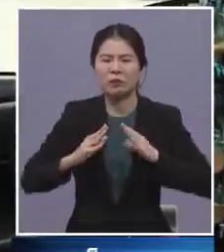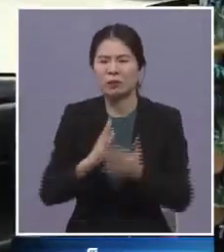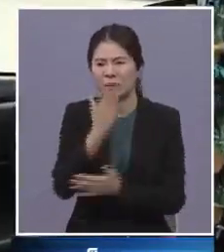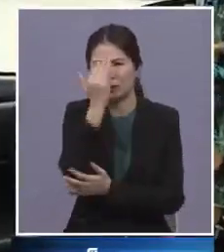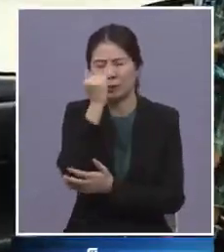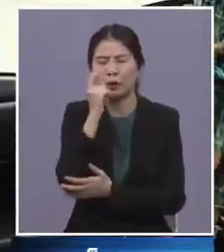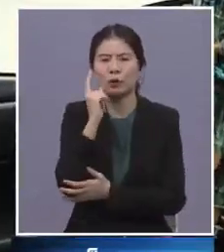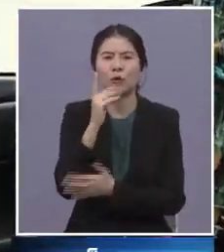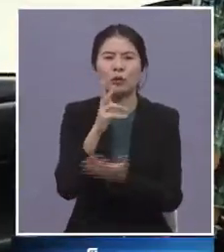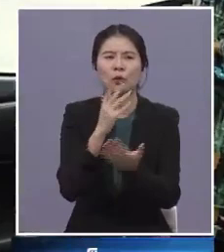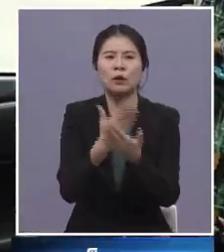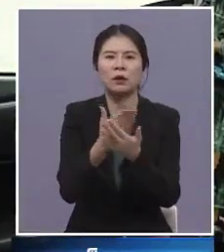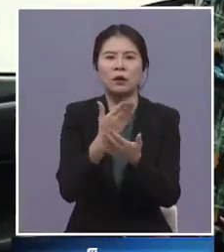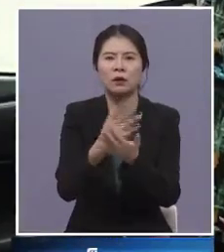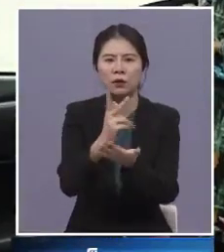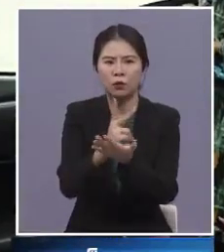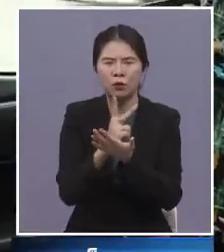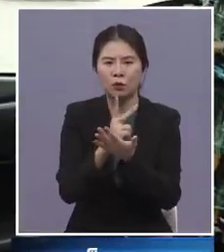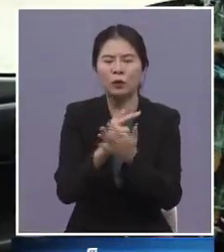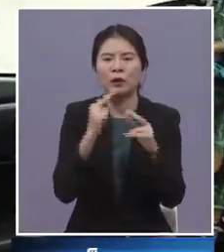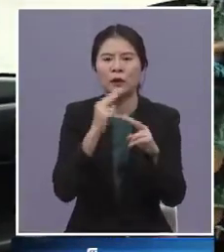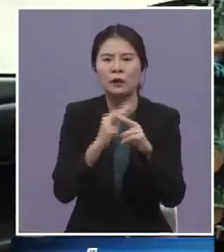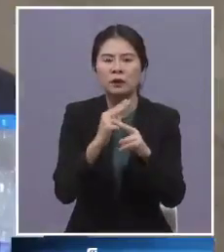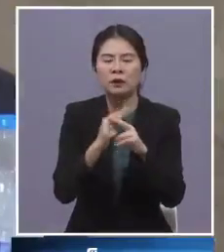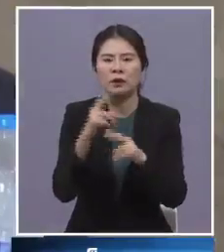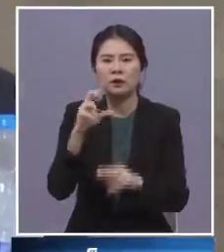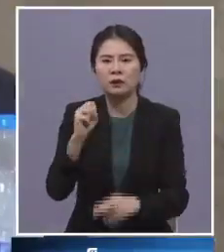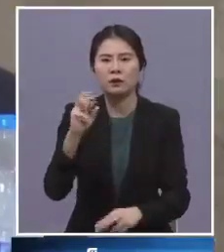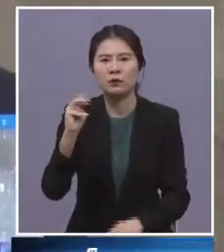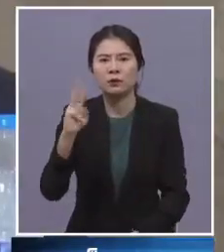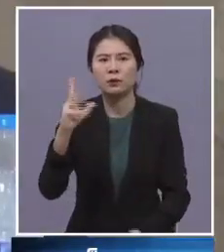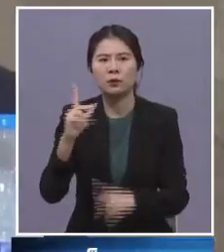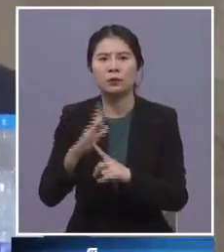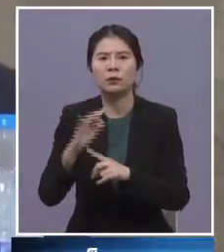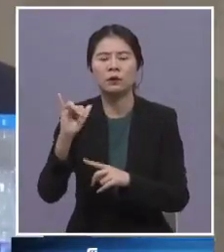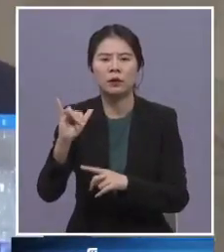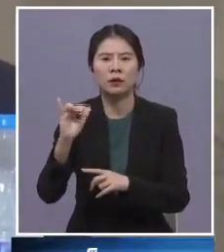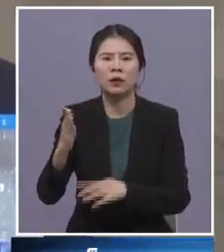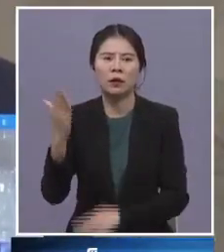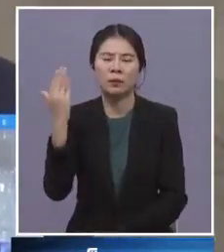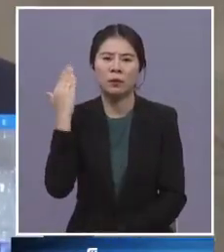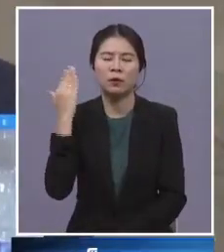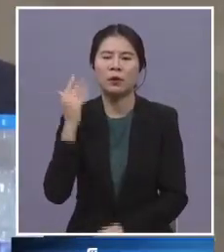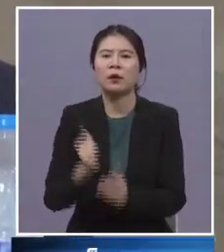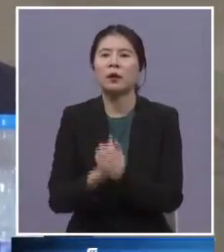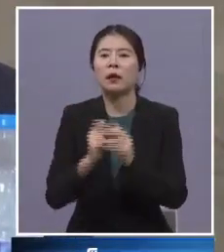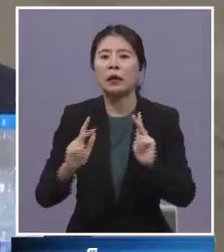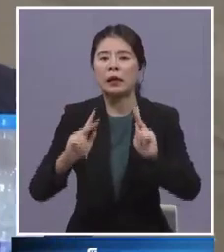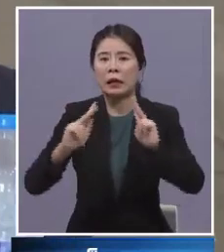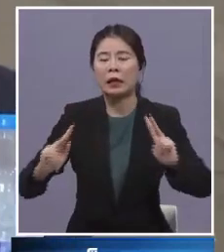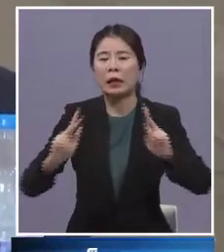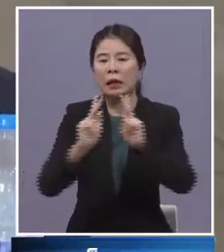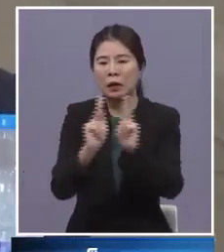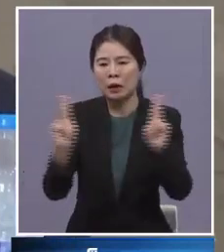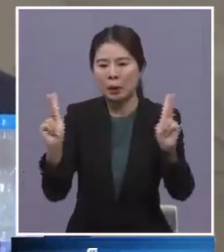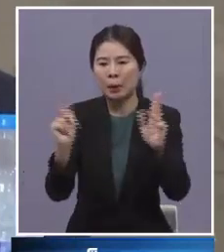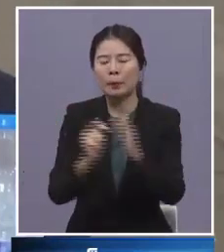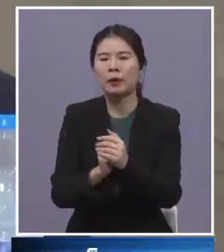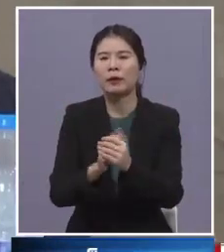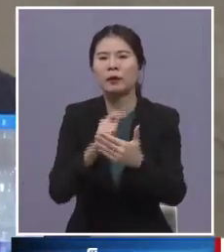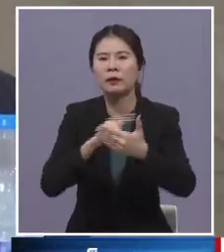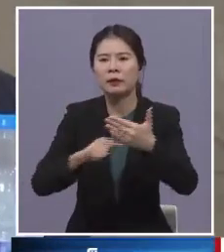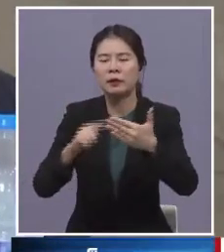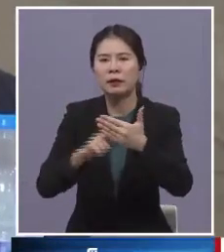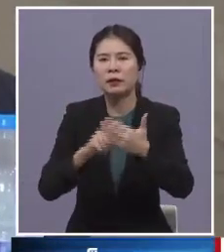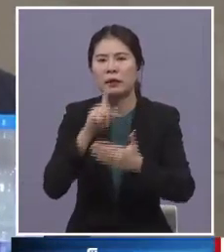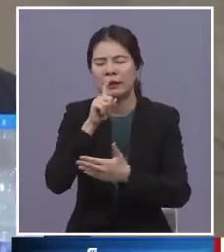แจกอยู่แล้วหนึ่งในนั้นเนี่ยก็คือคุณสมชัยศรีสุทธิยากรนะครับอดีตกรรมการการเลือกตั้งนะครับบอกว่าเอ๊ะถามสภ